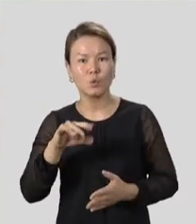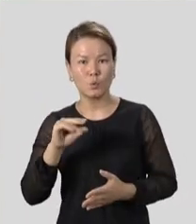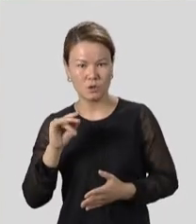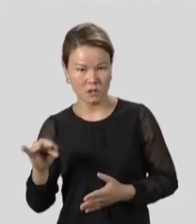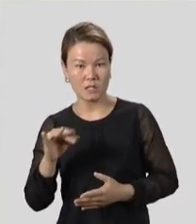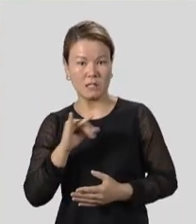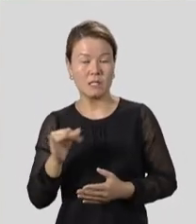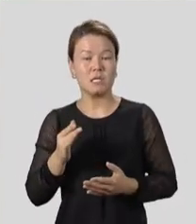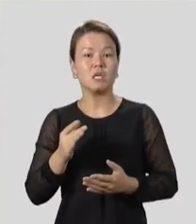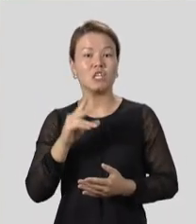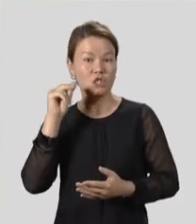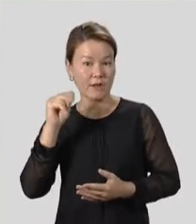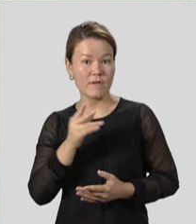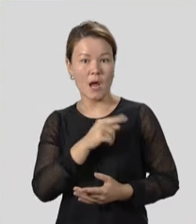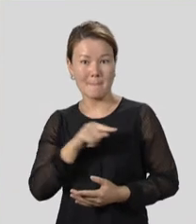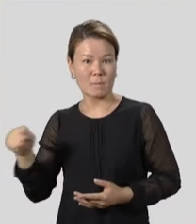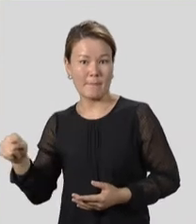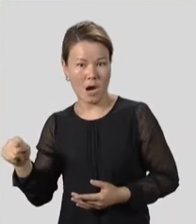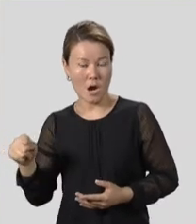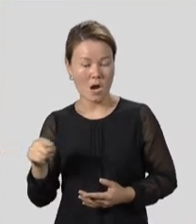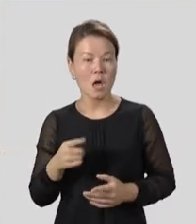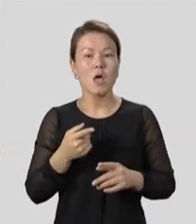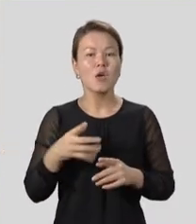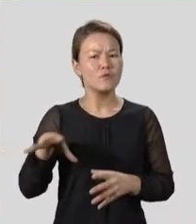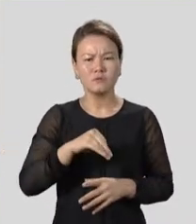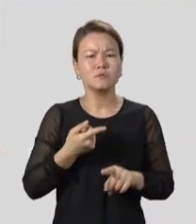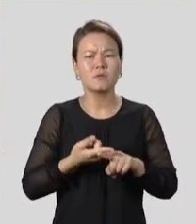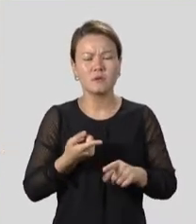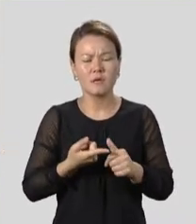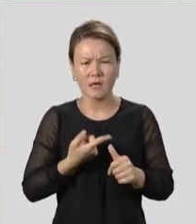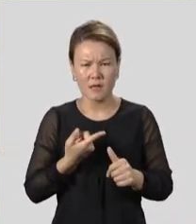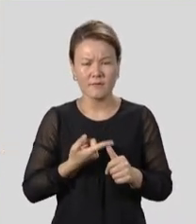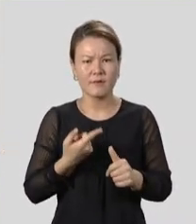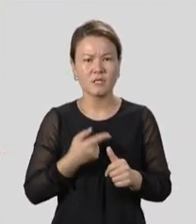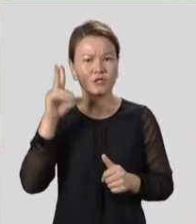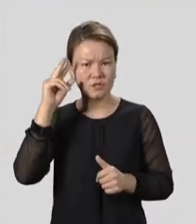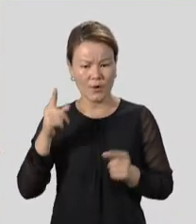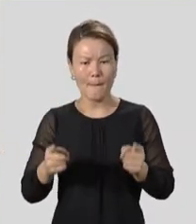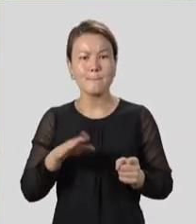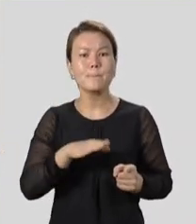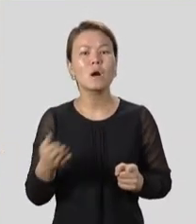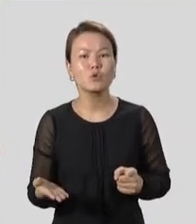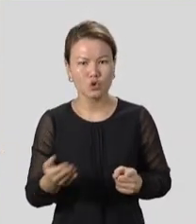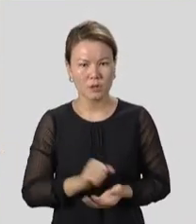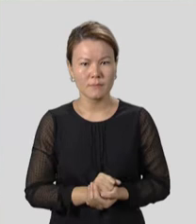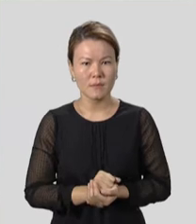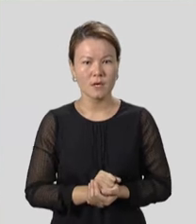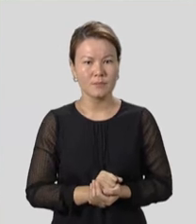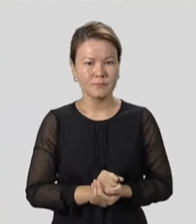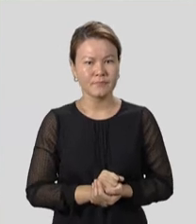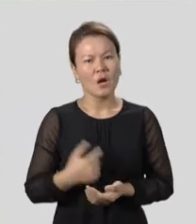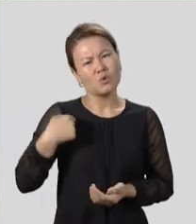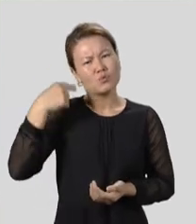числовая прямая. Все они называются числовыми промежутками. Думаю, что пока все сказанное